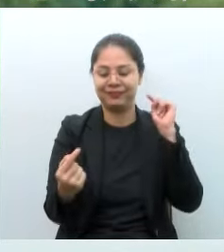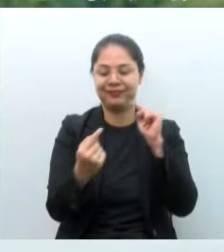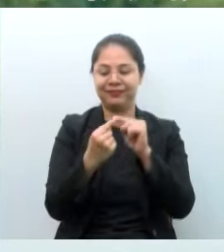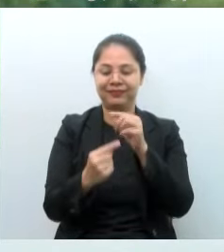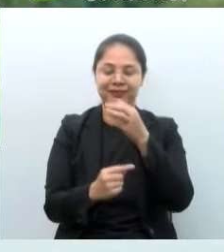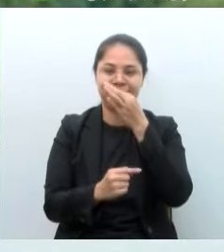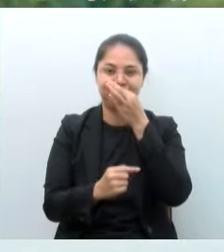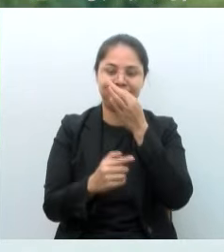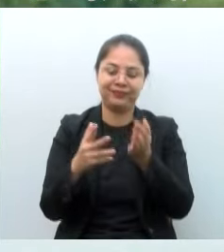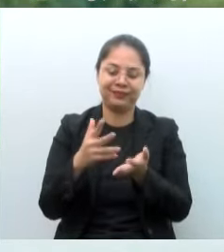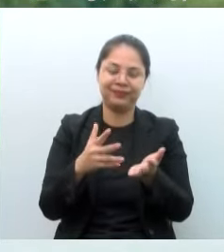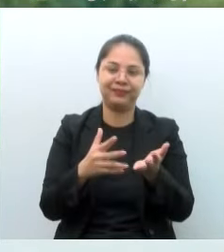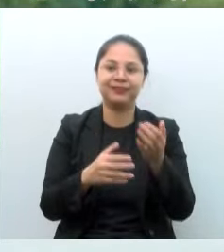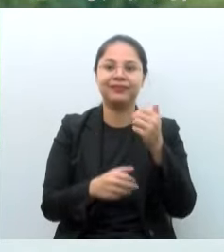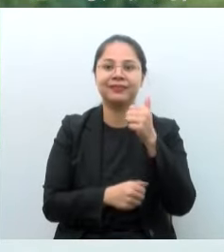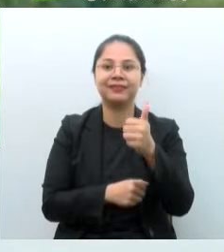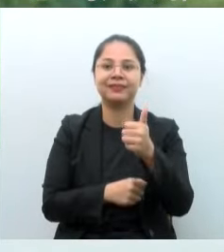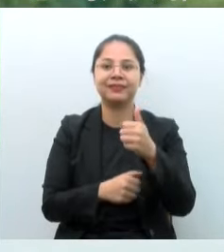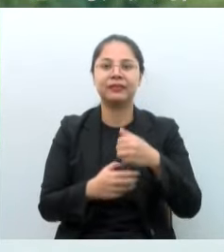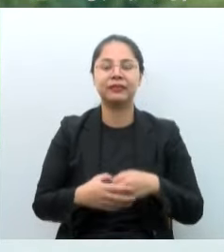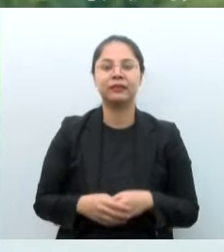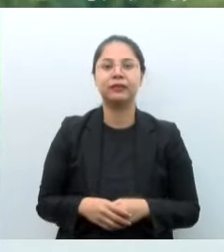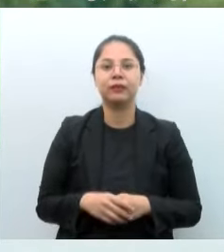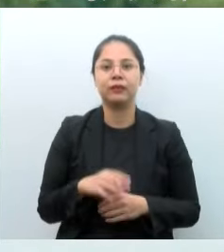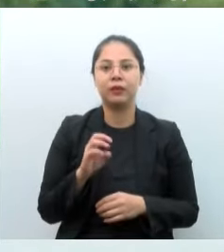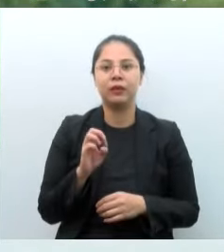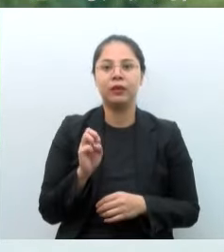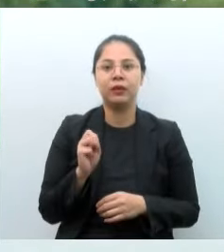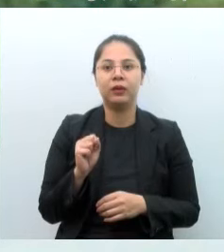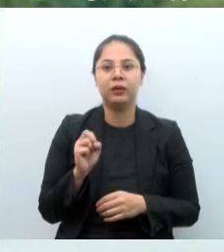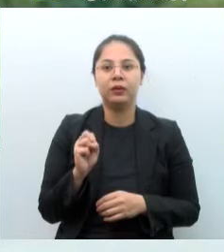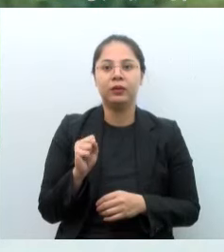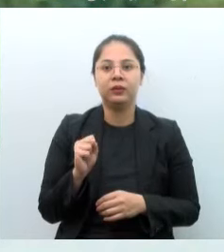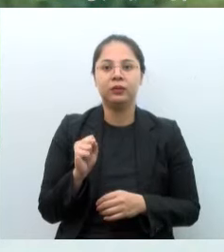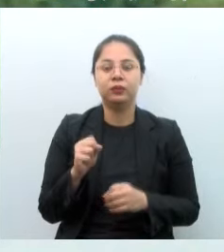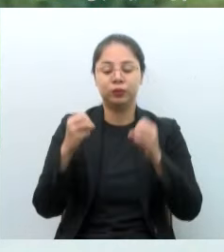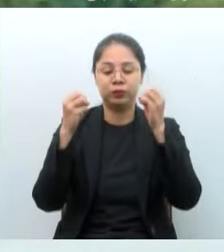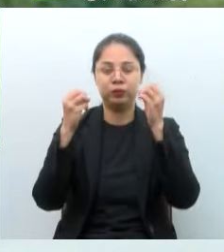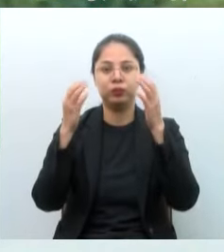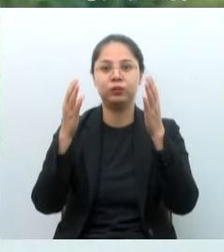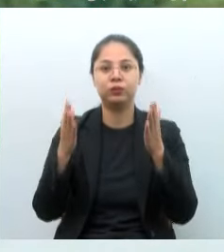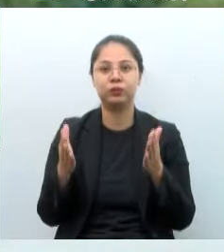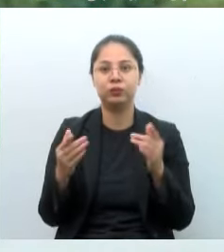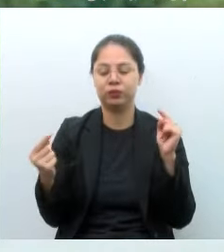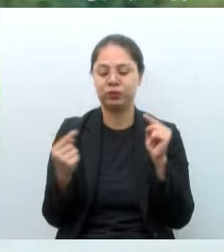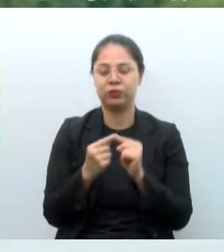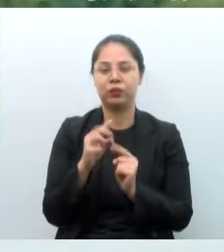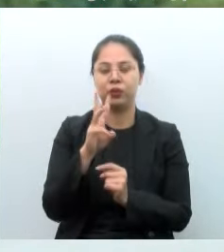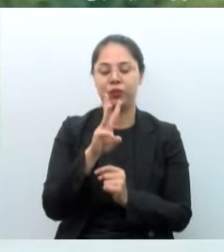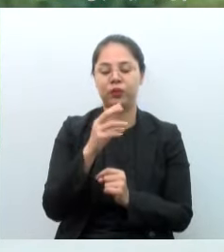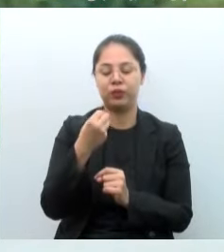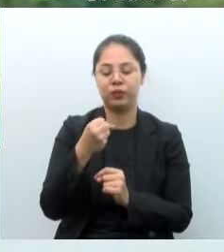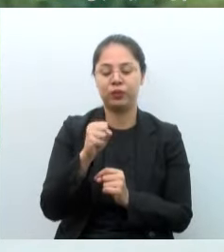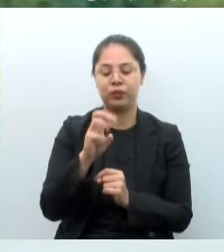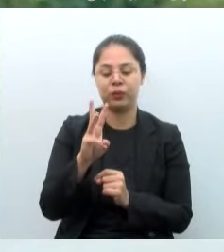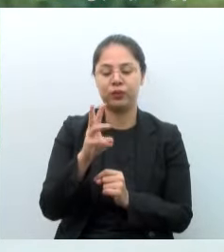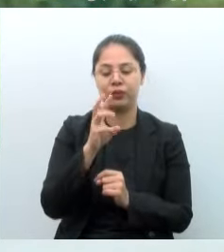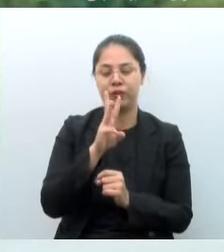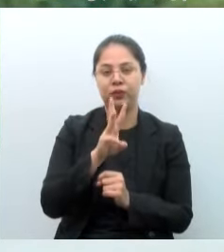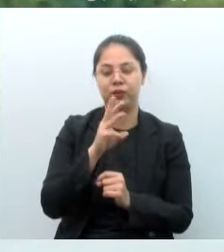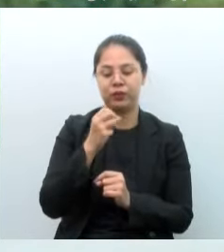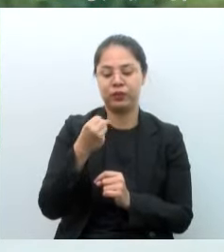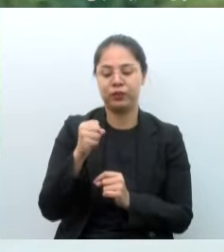นะครับโดยสามารถที่จะไปสอบครูกรณีว.16 ว.17 ได้นะครับในก